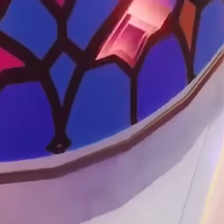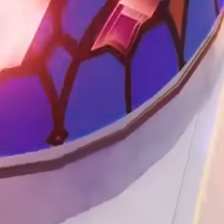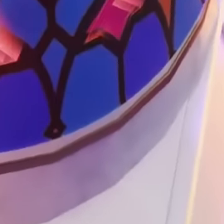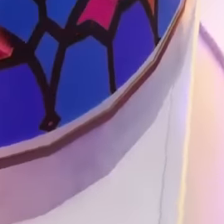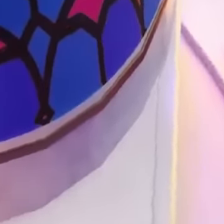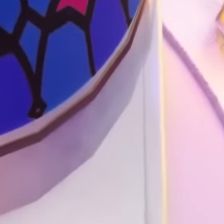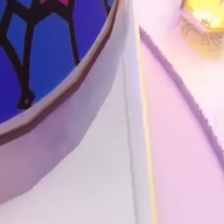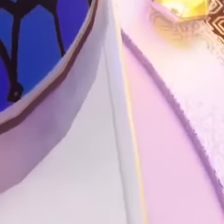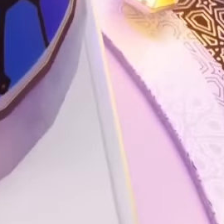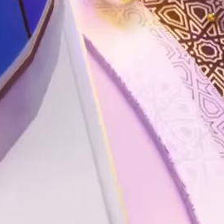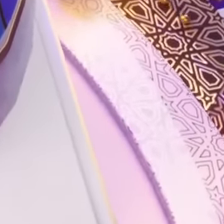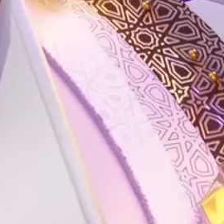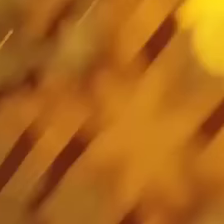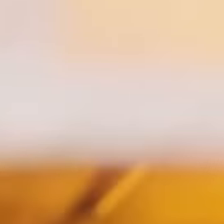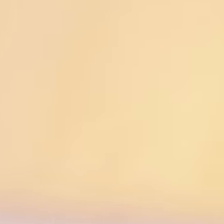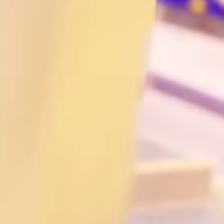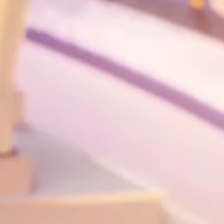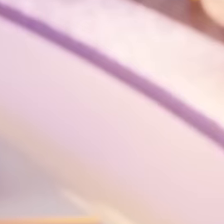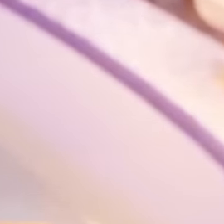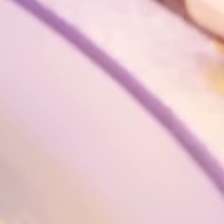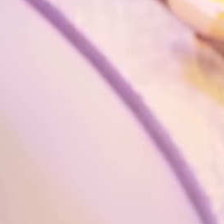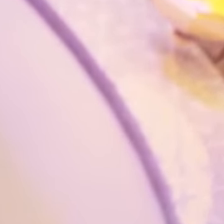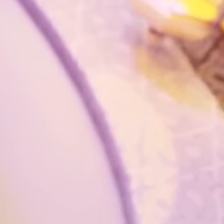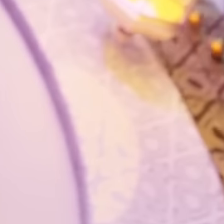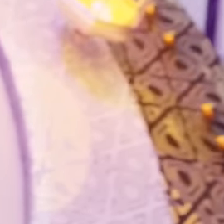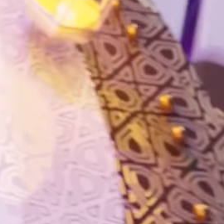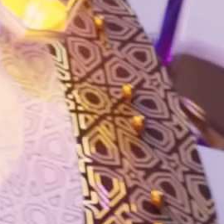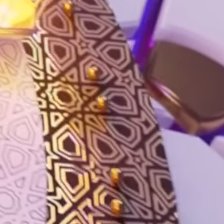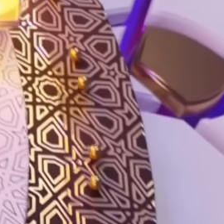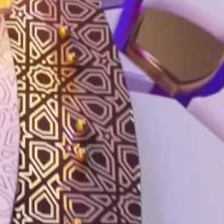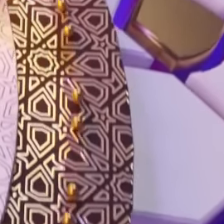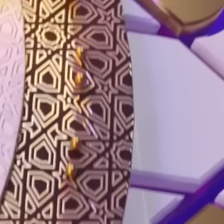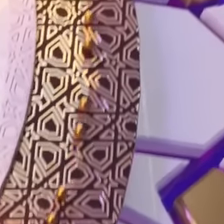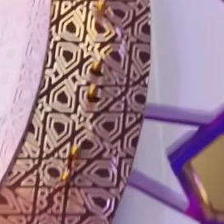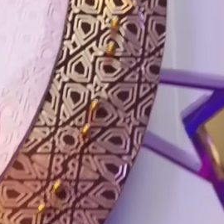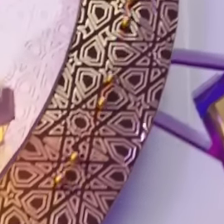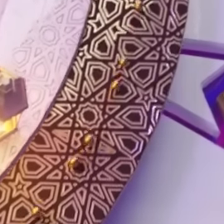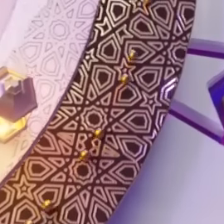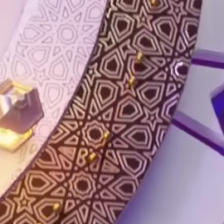ya rabbal alamin.